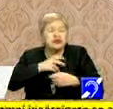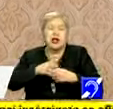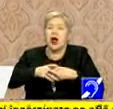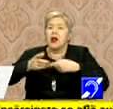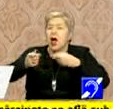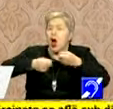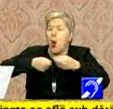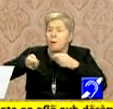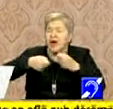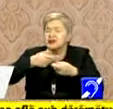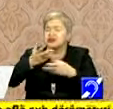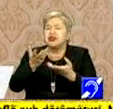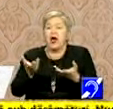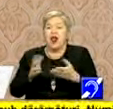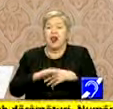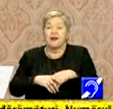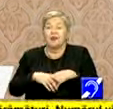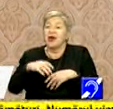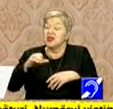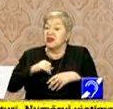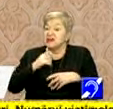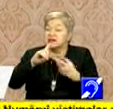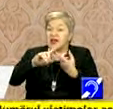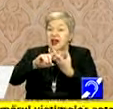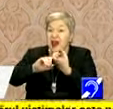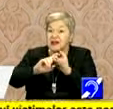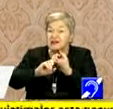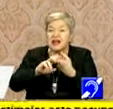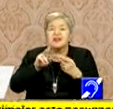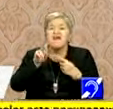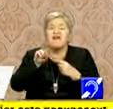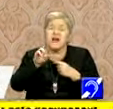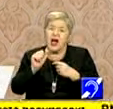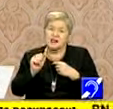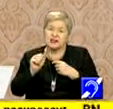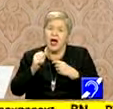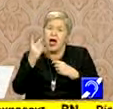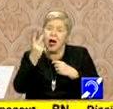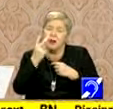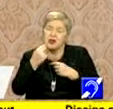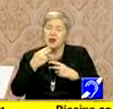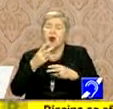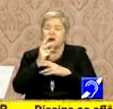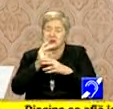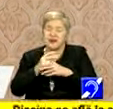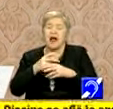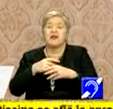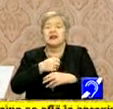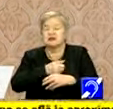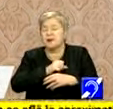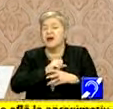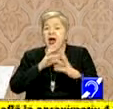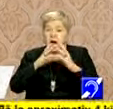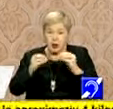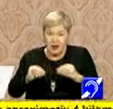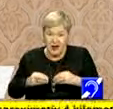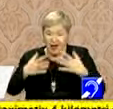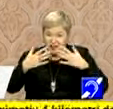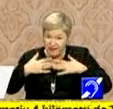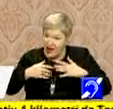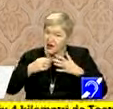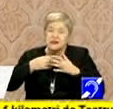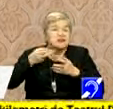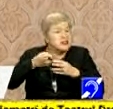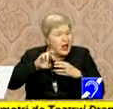comercial. Și există această relație de frăție între societățile spaniolă și română. Vreau să scot în evidență acest